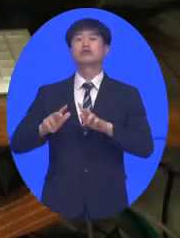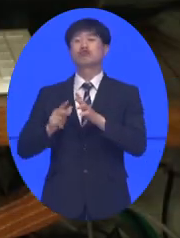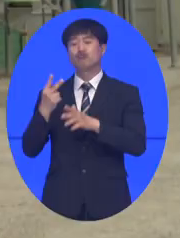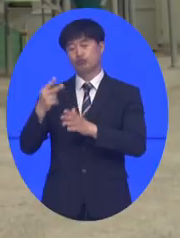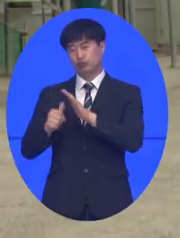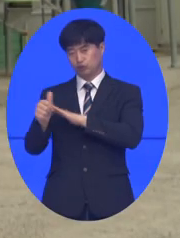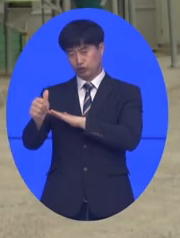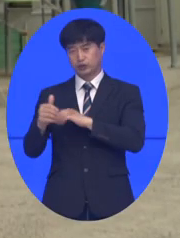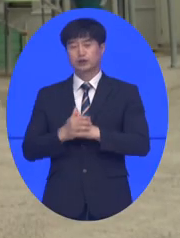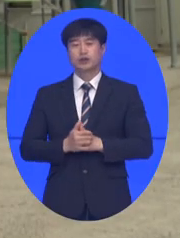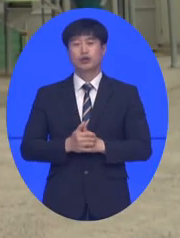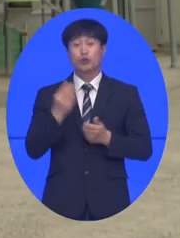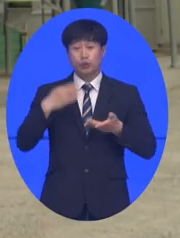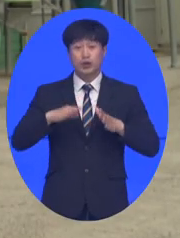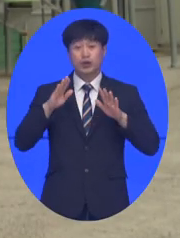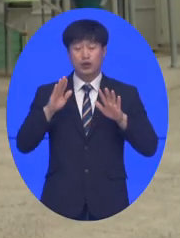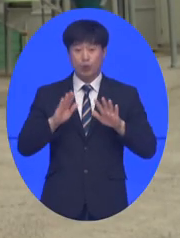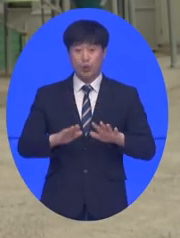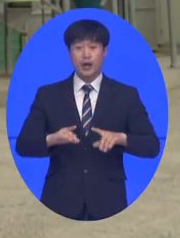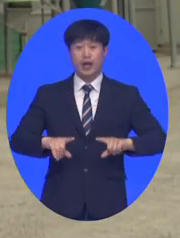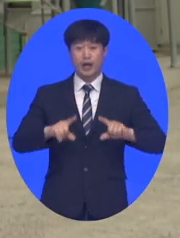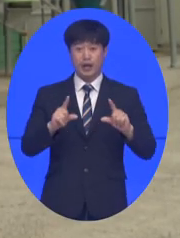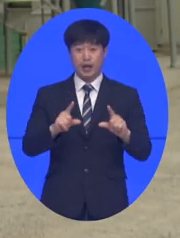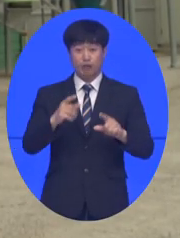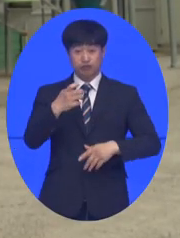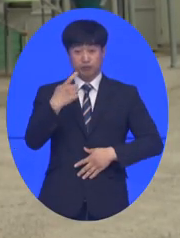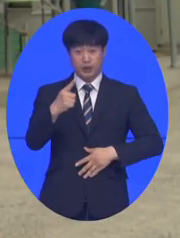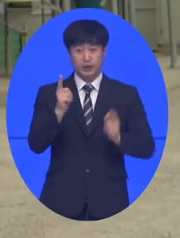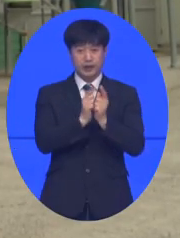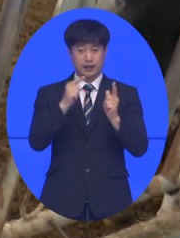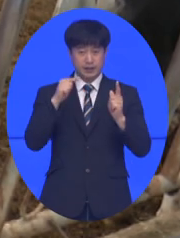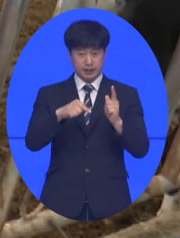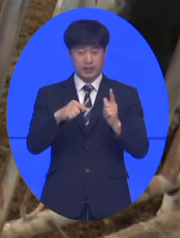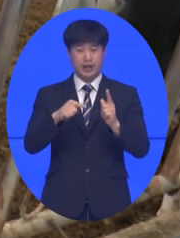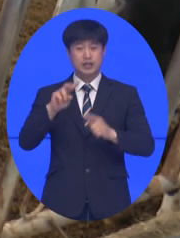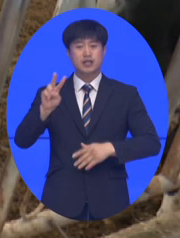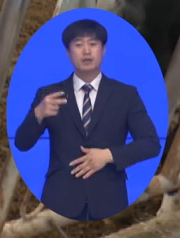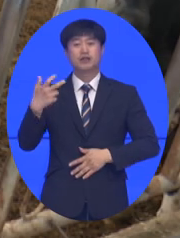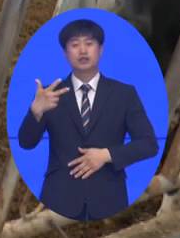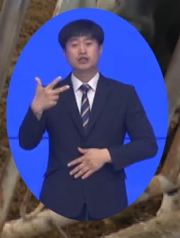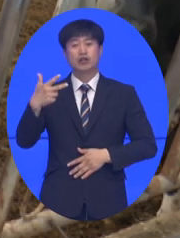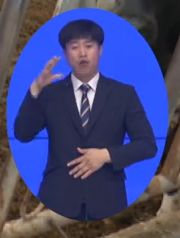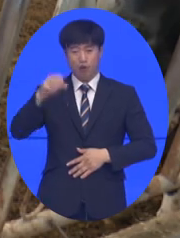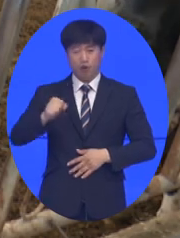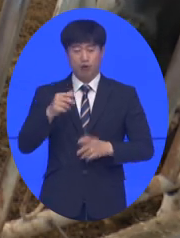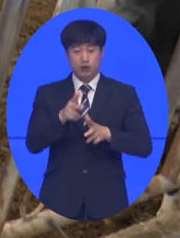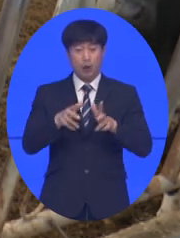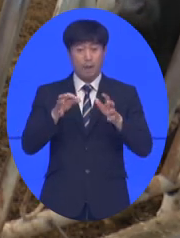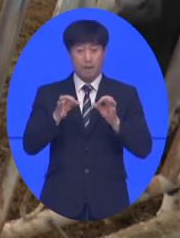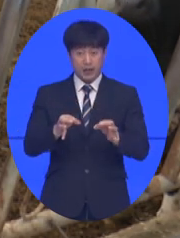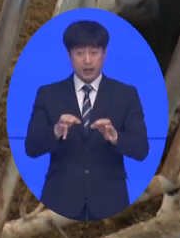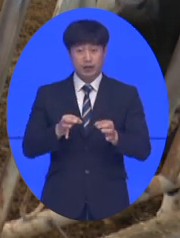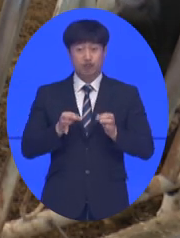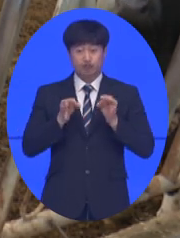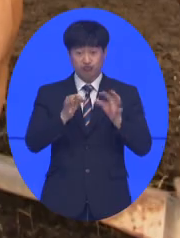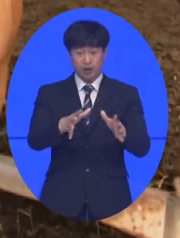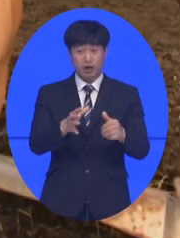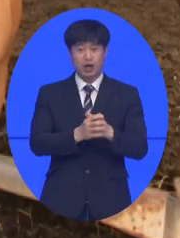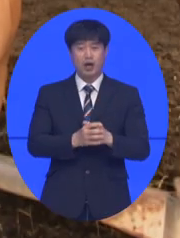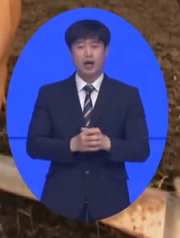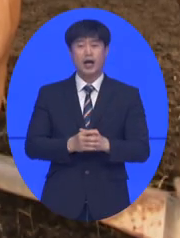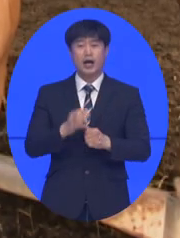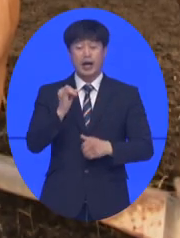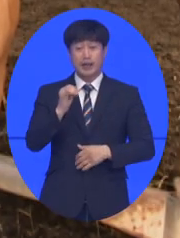들어가고. 경기도는 올해 도내 91개 농가를 대상으로 총 207억 원의 사업비를 투입해 축산